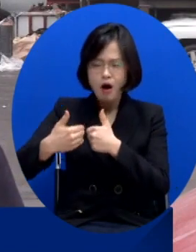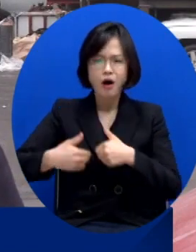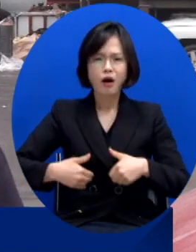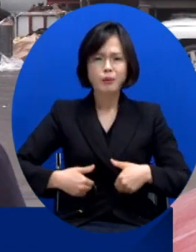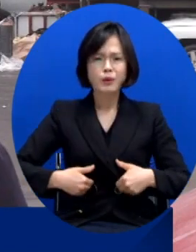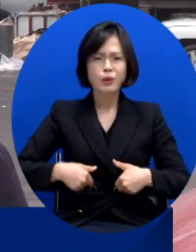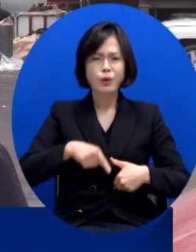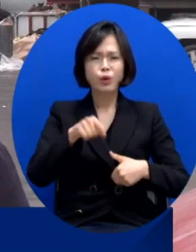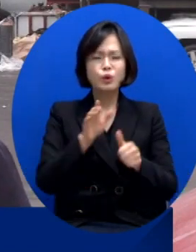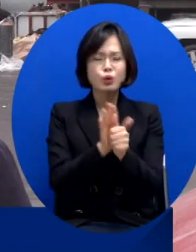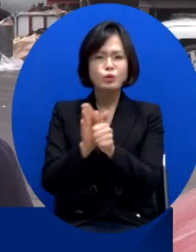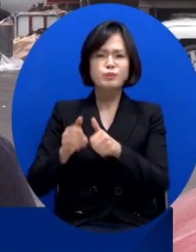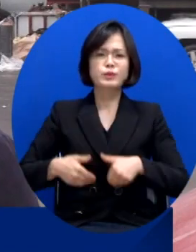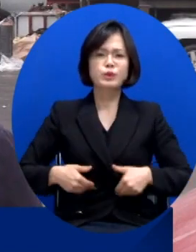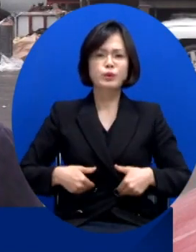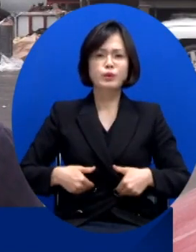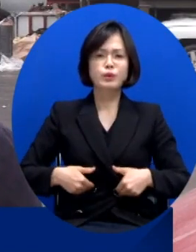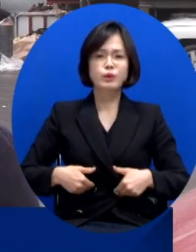통해서 도와야 되는데